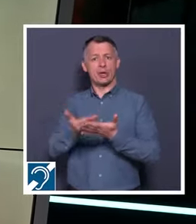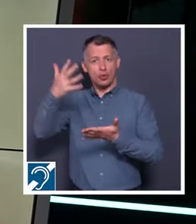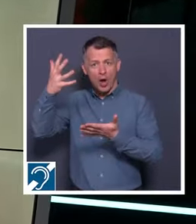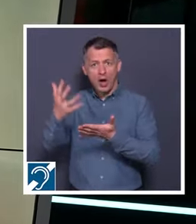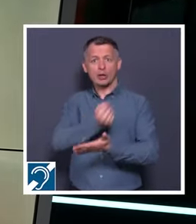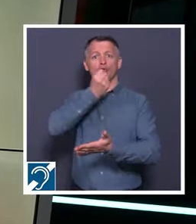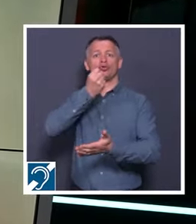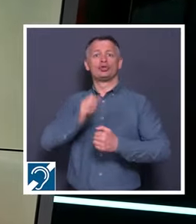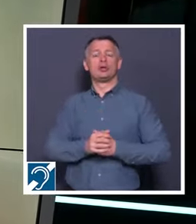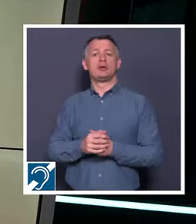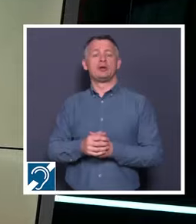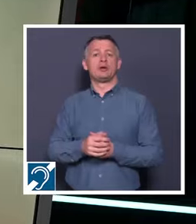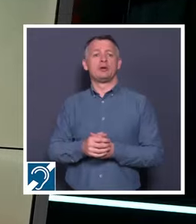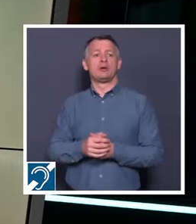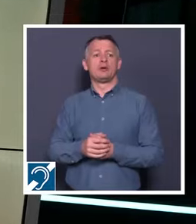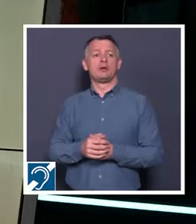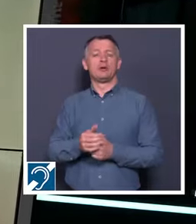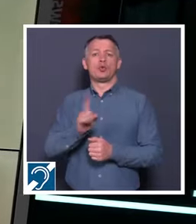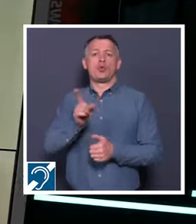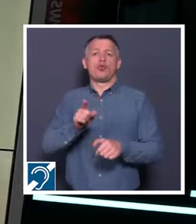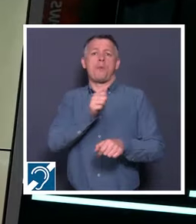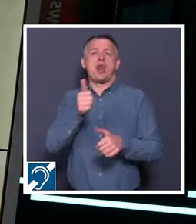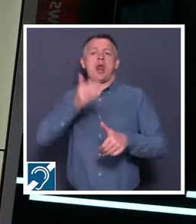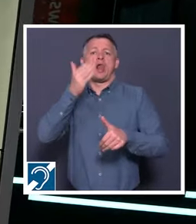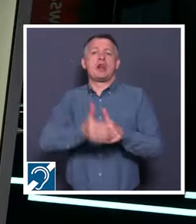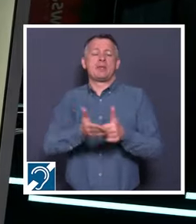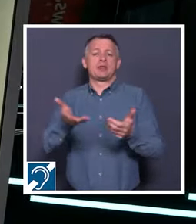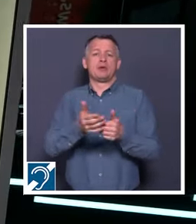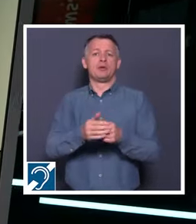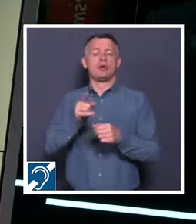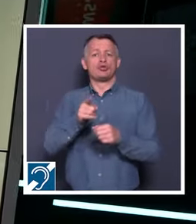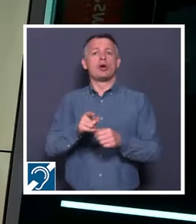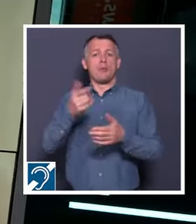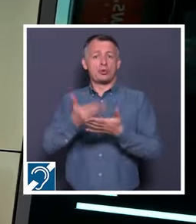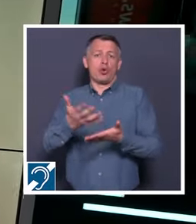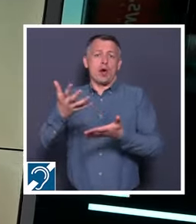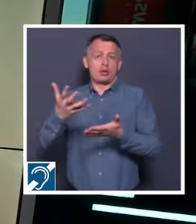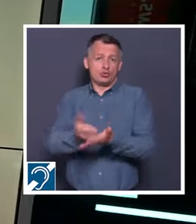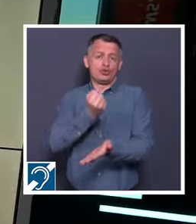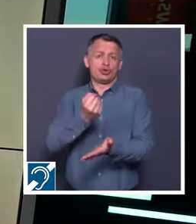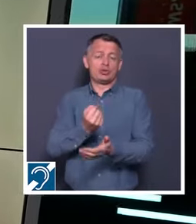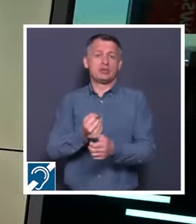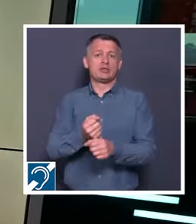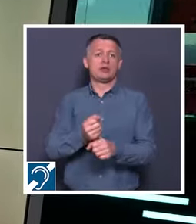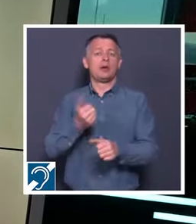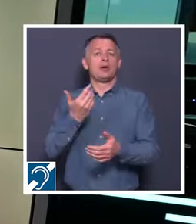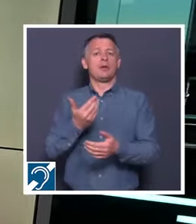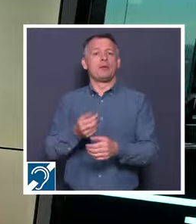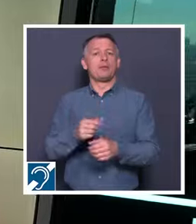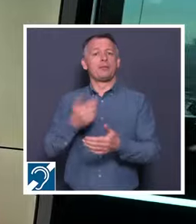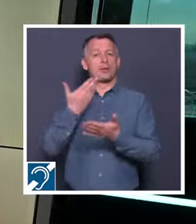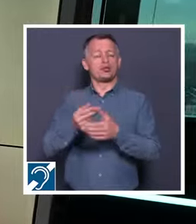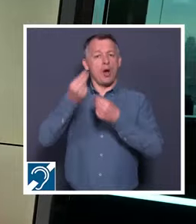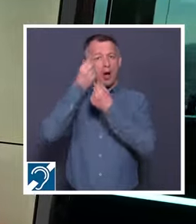și a face față nu doar așa la limita subzistenței, ci a face față cu brio, aș îndeplini menirea publică de a